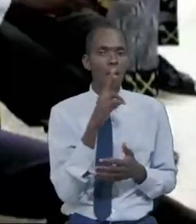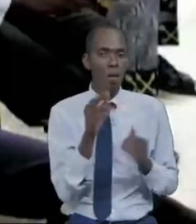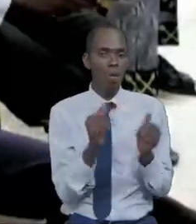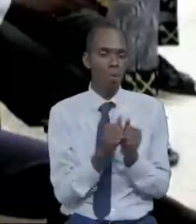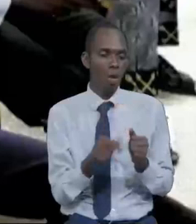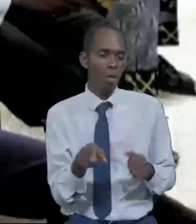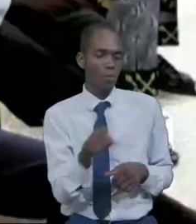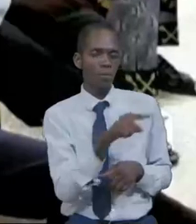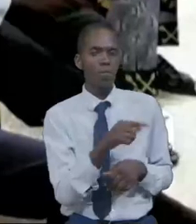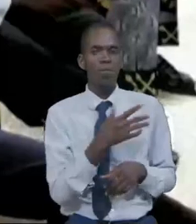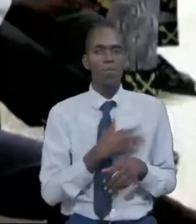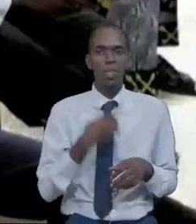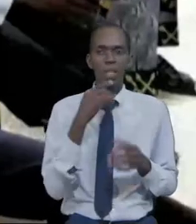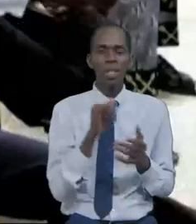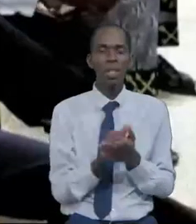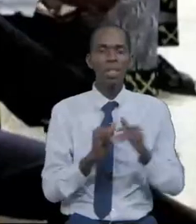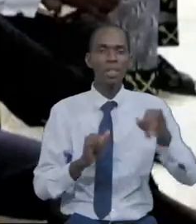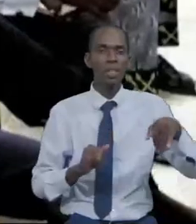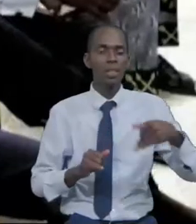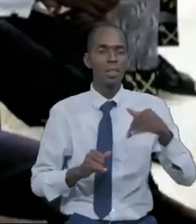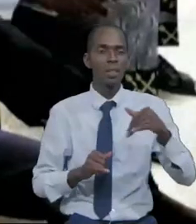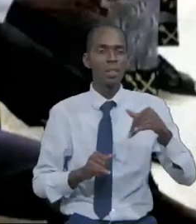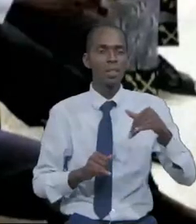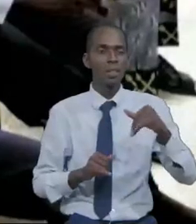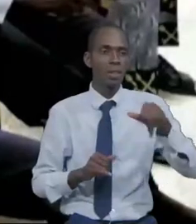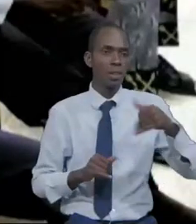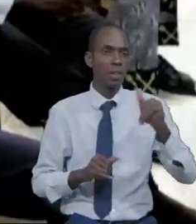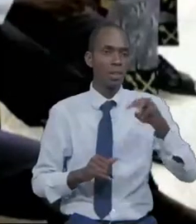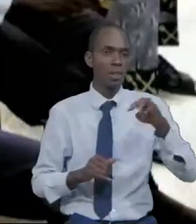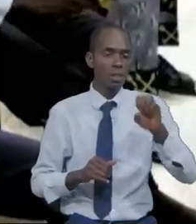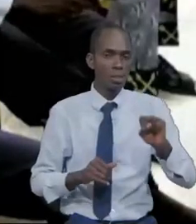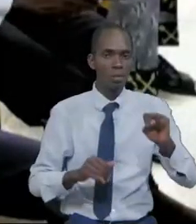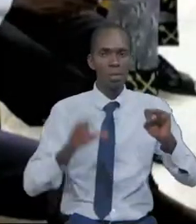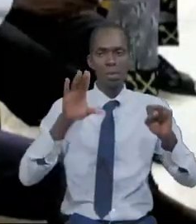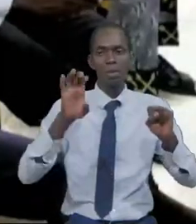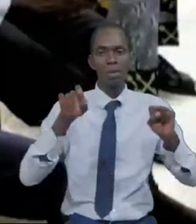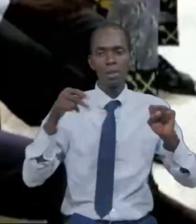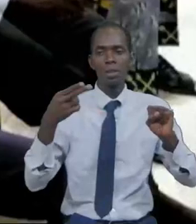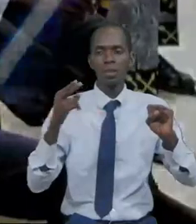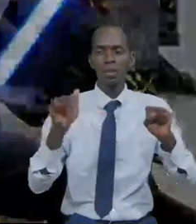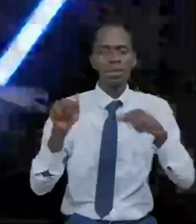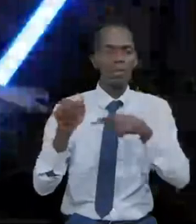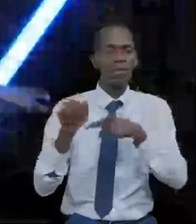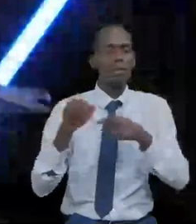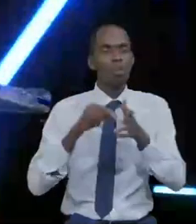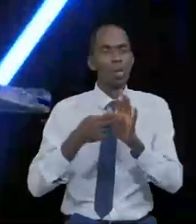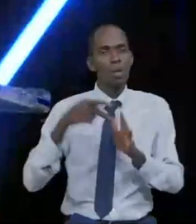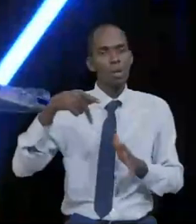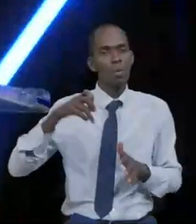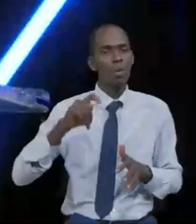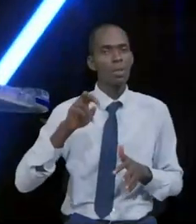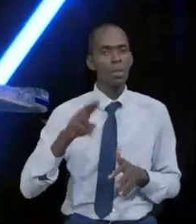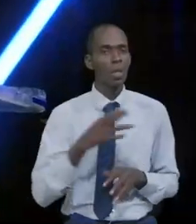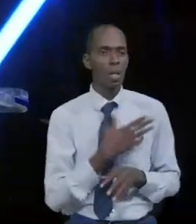Et dit Jacques, Cephas, c'est Pierre et Jean, qui sont regardés comme des colonnes,